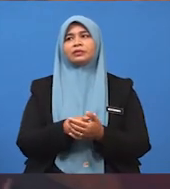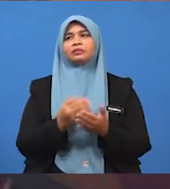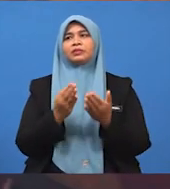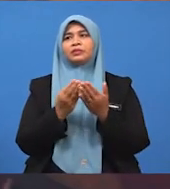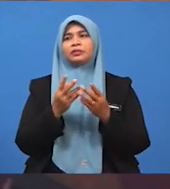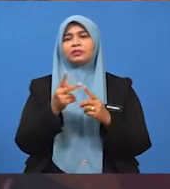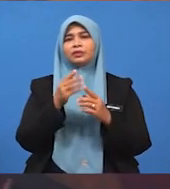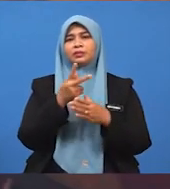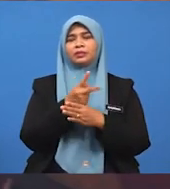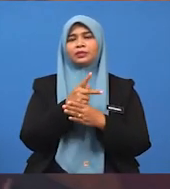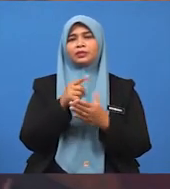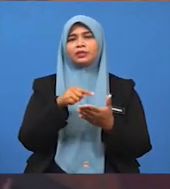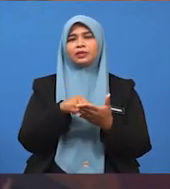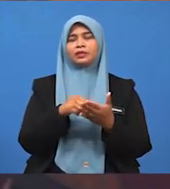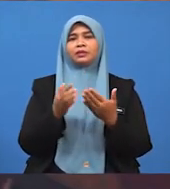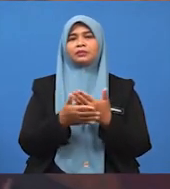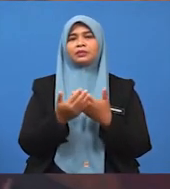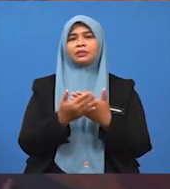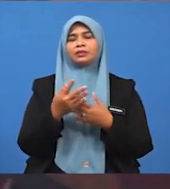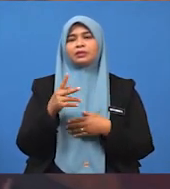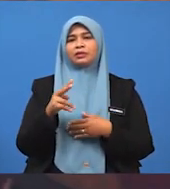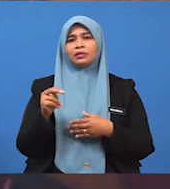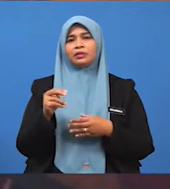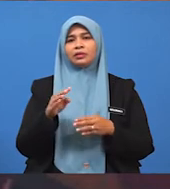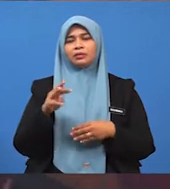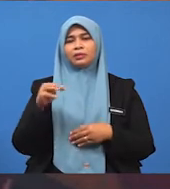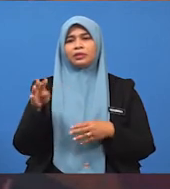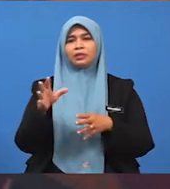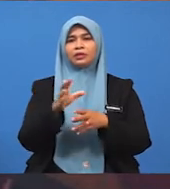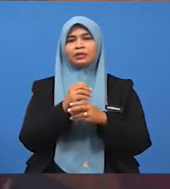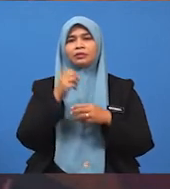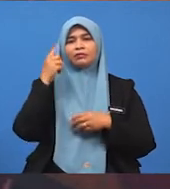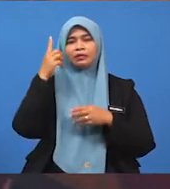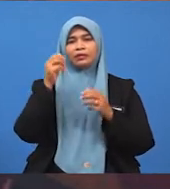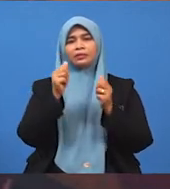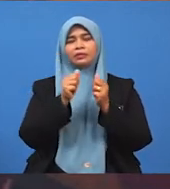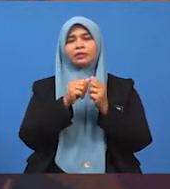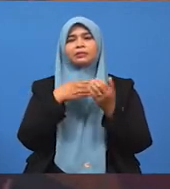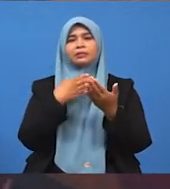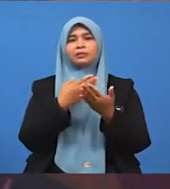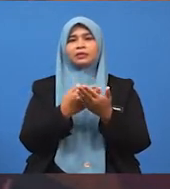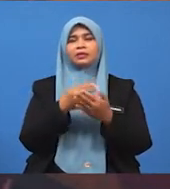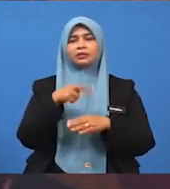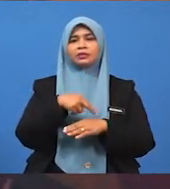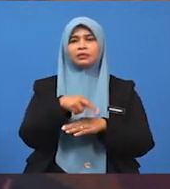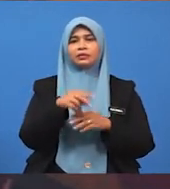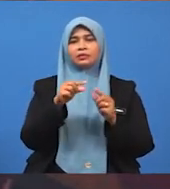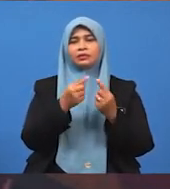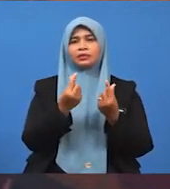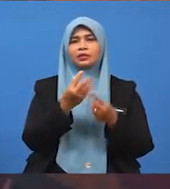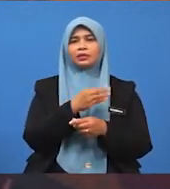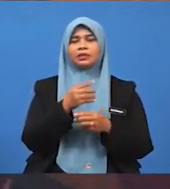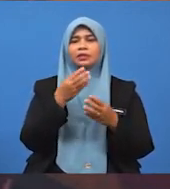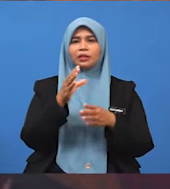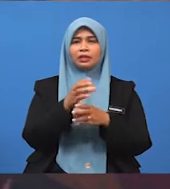Alhamdulillah, dengan perkongsian ini, mudah-mudahan murid dapat memahami dengan baik nuzulul Quran